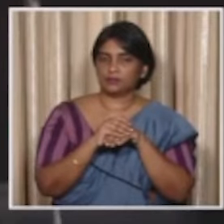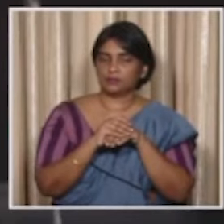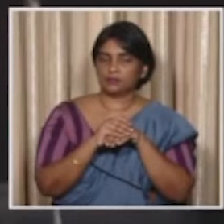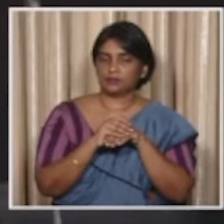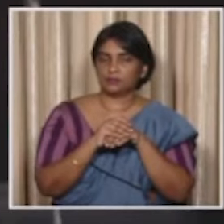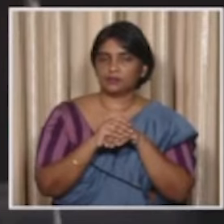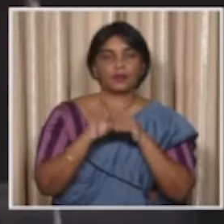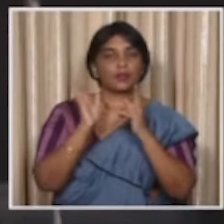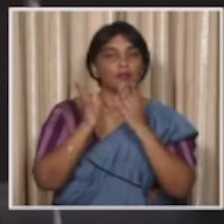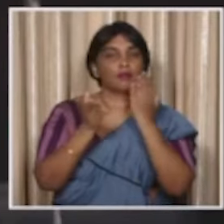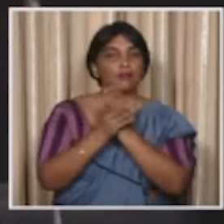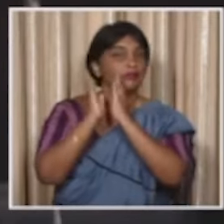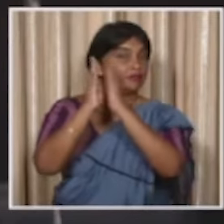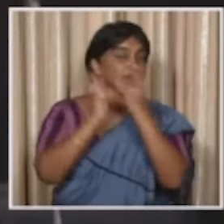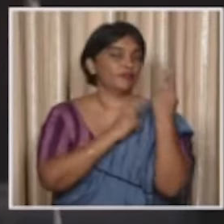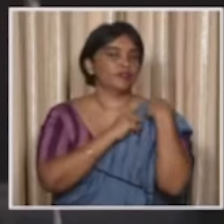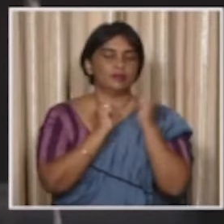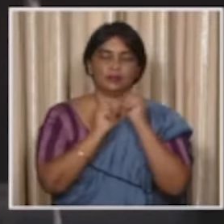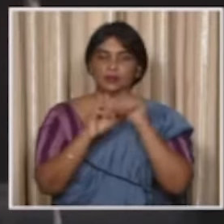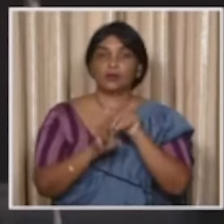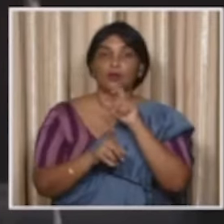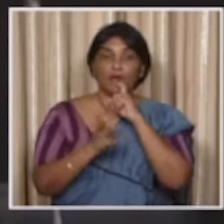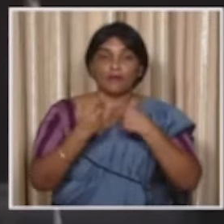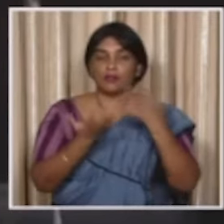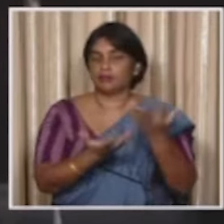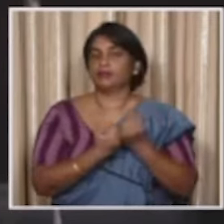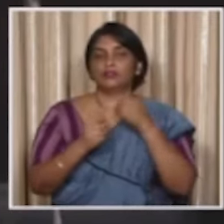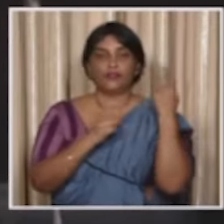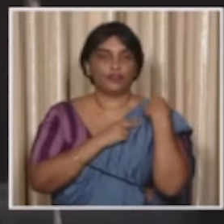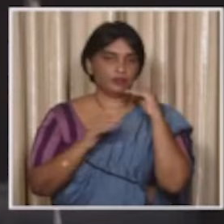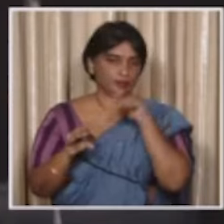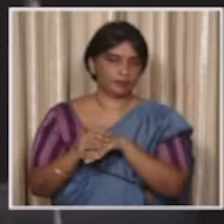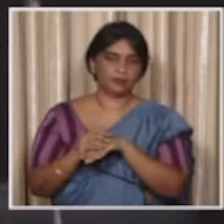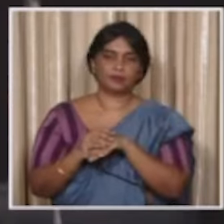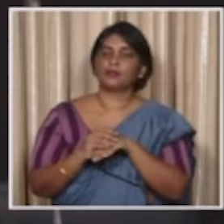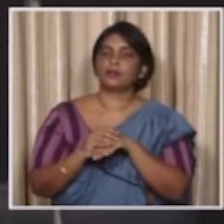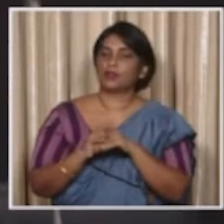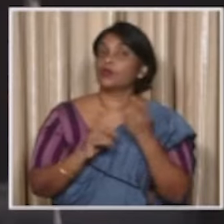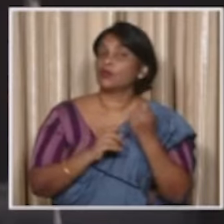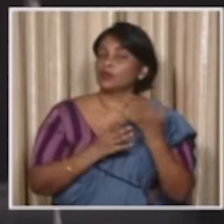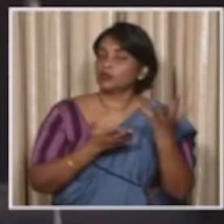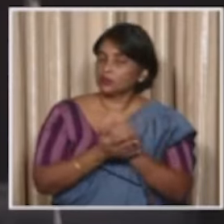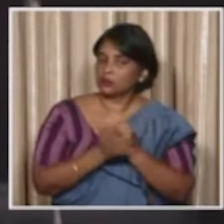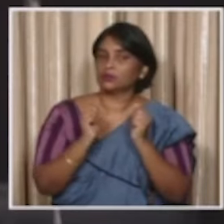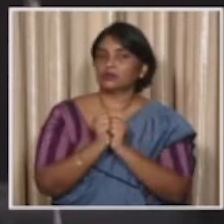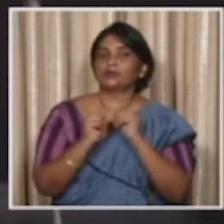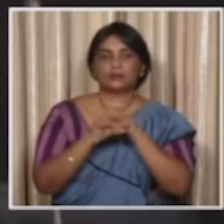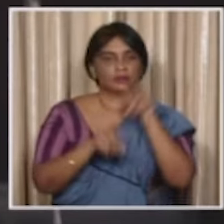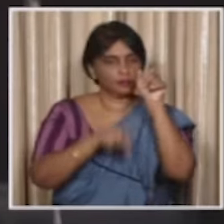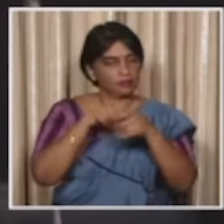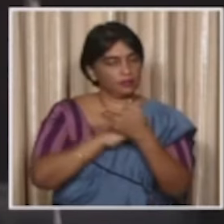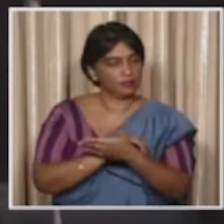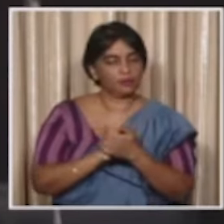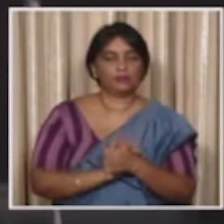කරන්නේ. ලේකන ආගාර බාර සේවකයෝ. නඩු භාණ්ඩ බාරව කටයුතු කරන්නේ ඒගොල්ලෝ. මුදල් අය කරන අංශයේ වැඩ කරන නිලධාරී